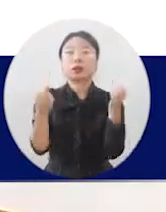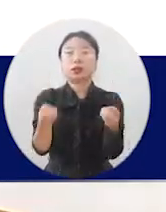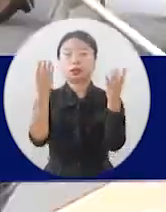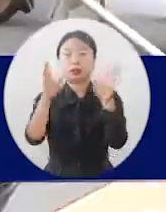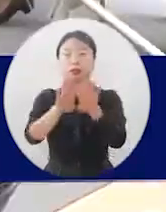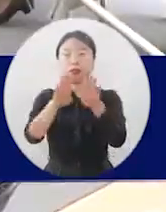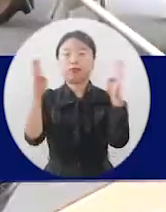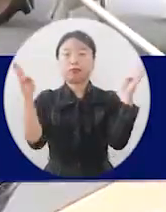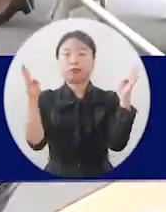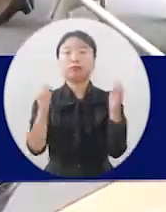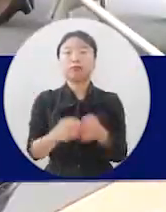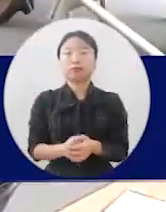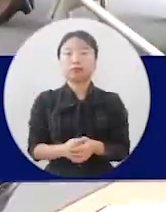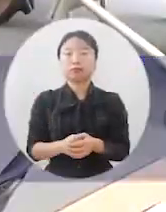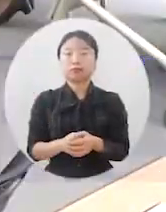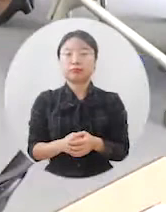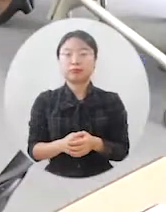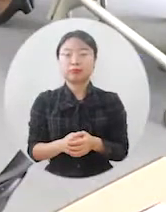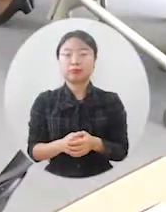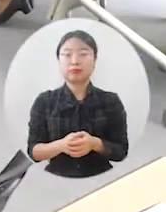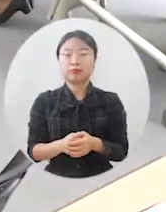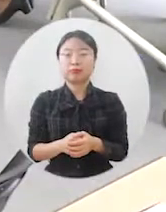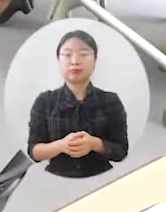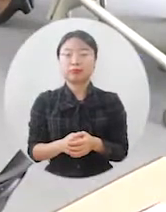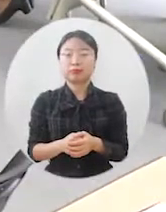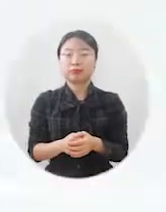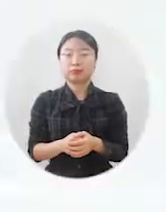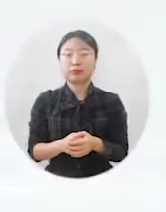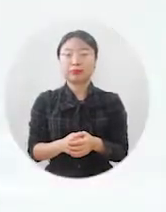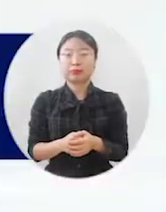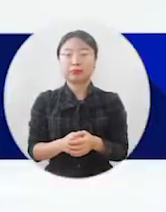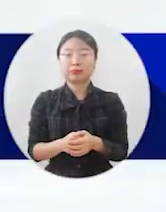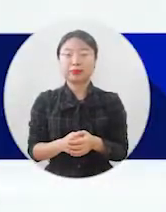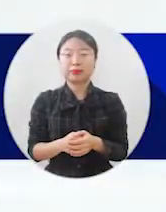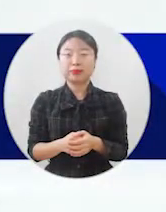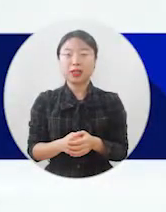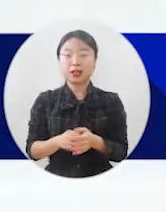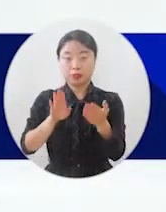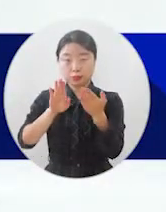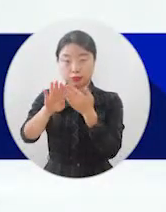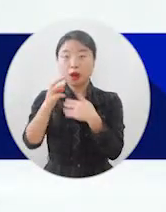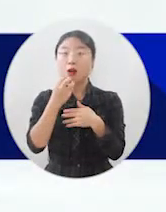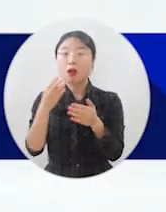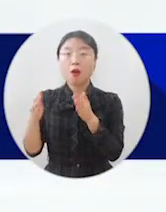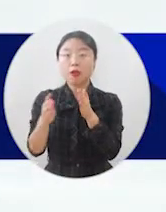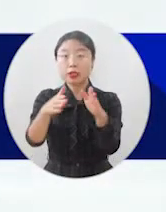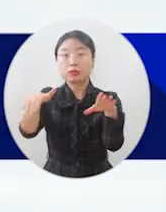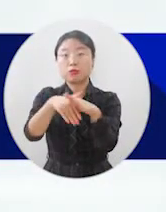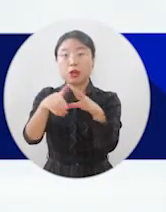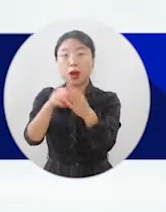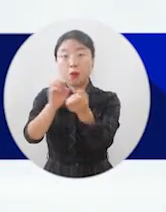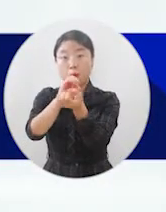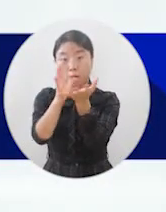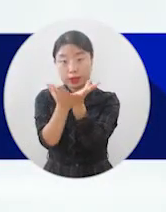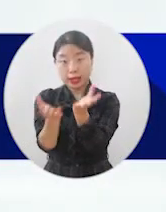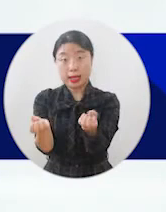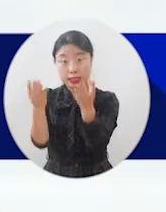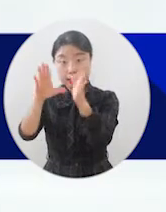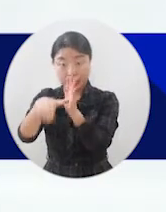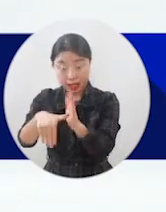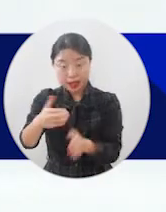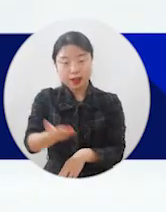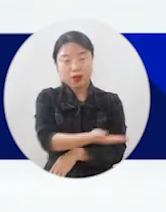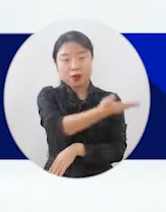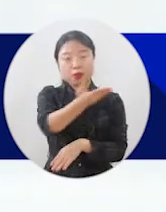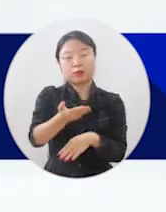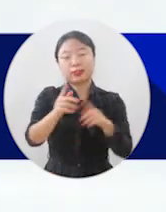정원에 대한 기초능력을 배양하는 기회가 됐습니다. 행사를 하게 돼서 그때 여러분들의 많은